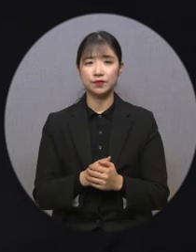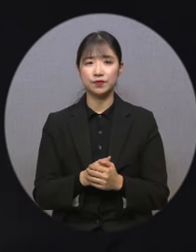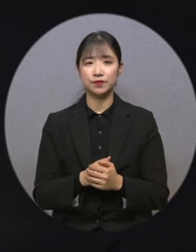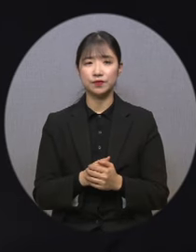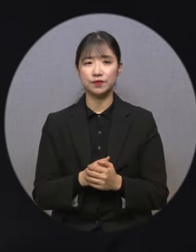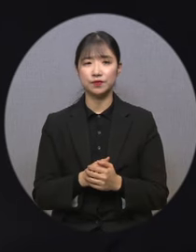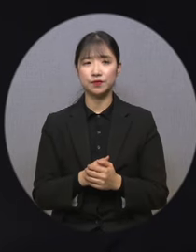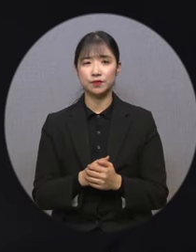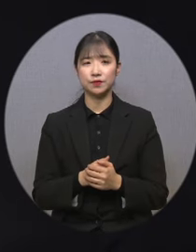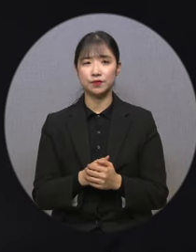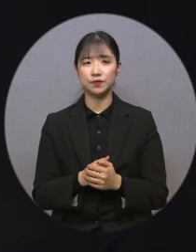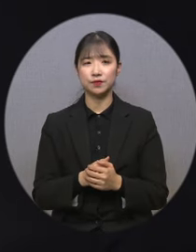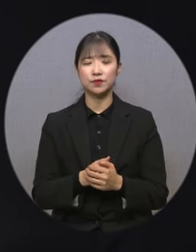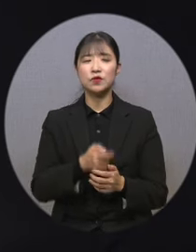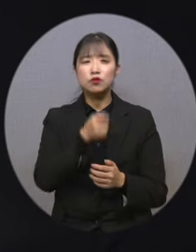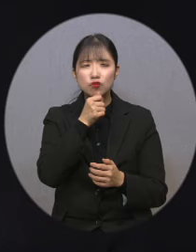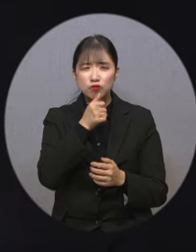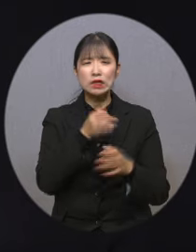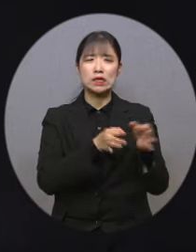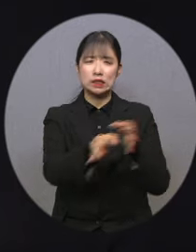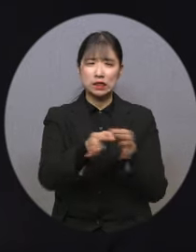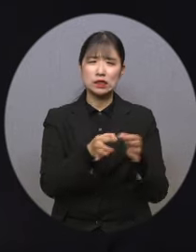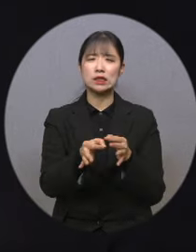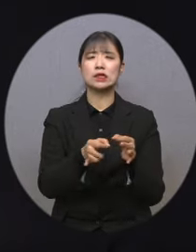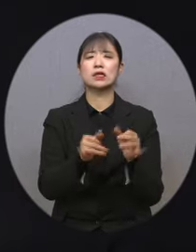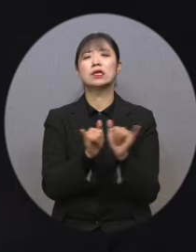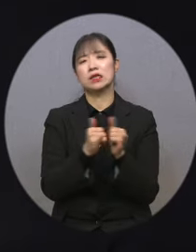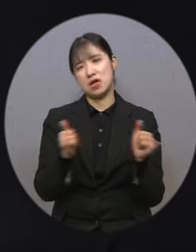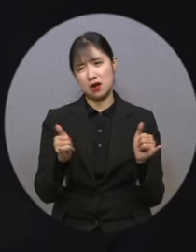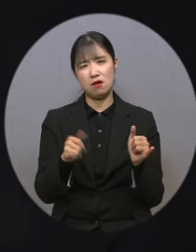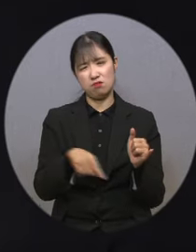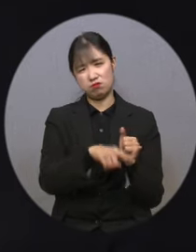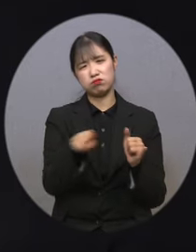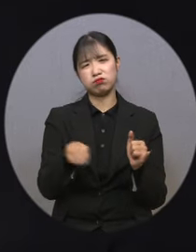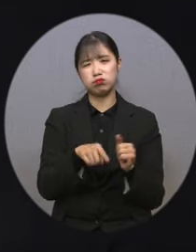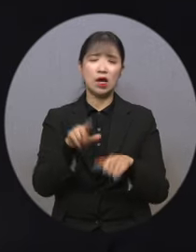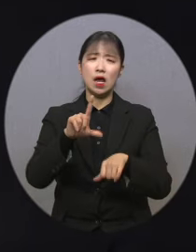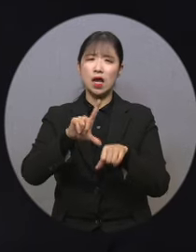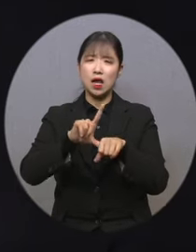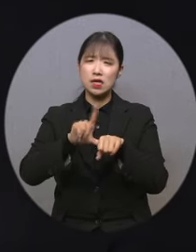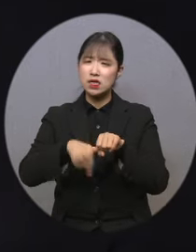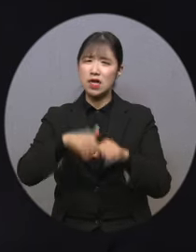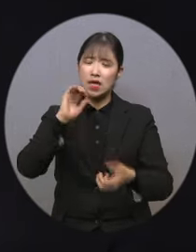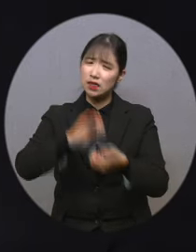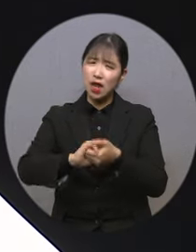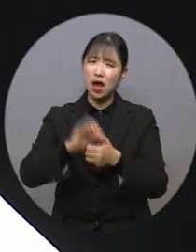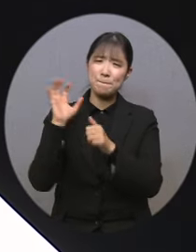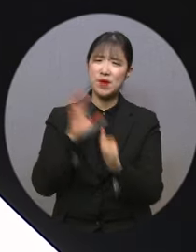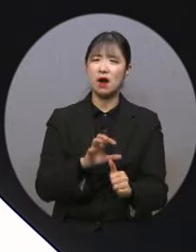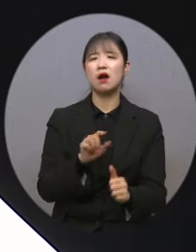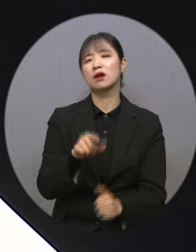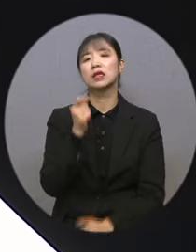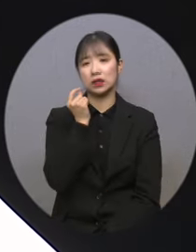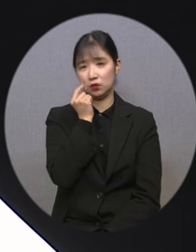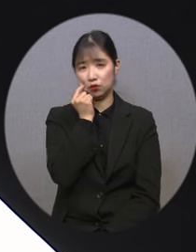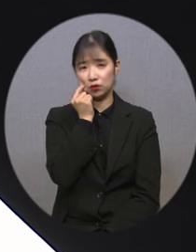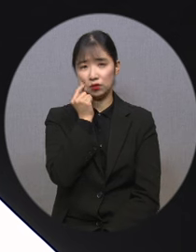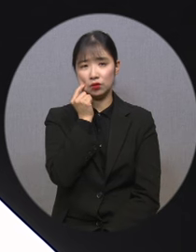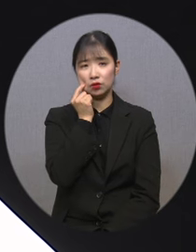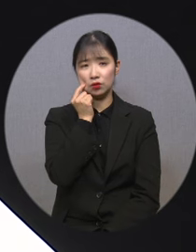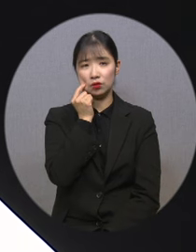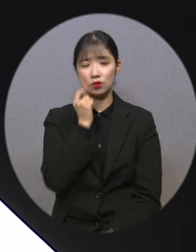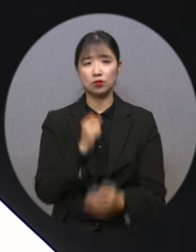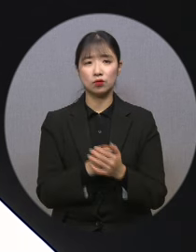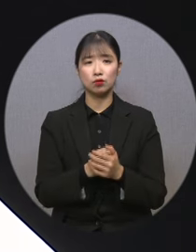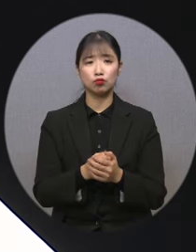수영중 소상공인들이 나 소상공인들의 그 없어 의 시간 제한은 없어야 됩니다 전부다